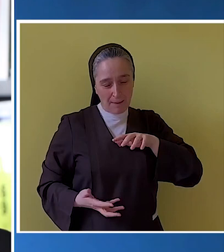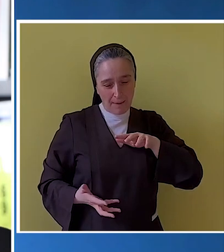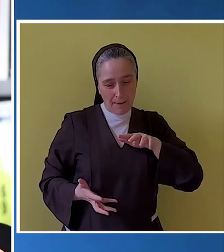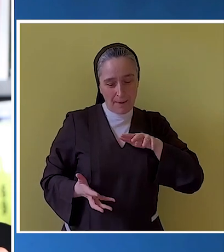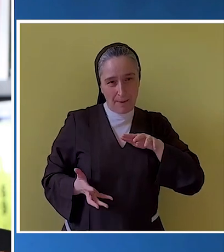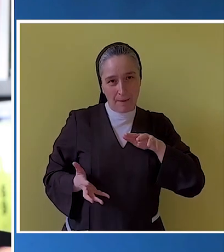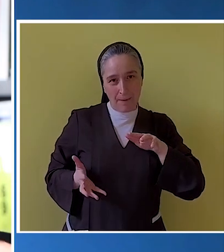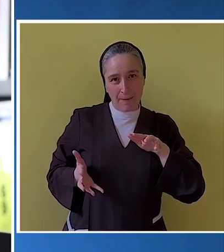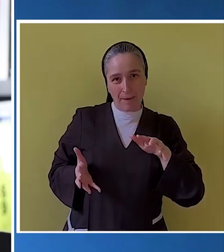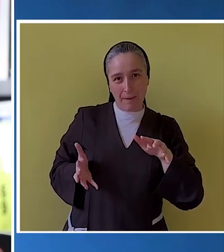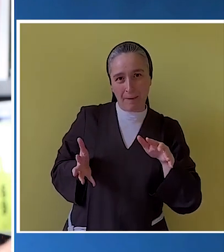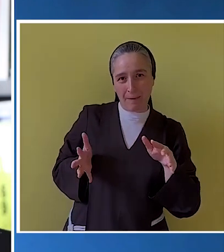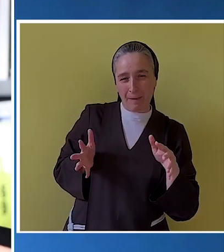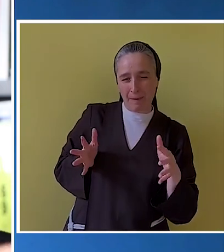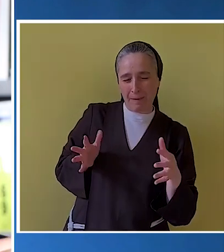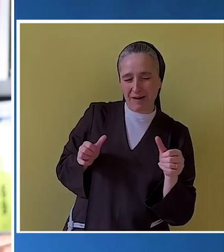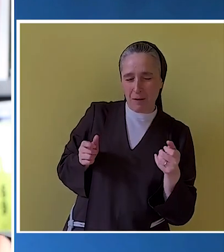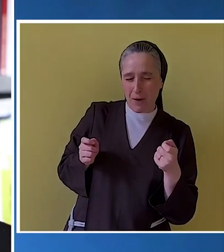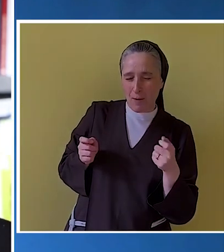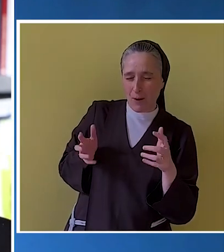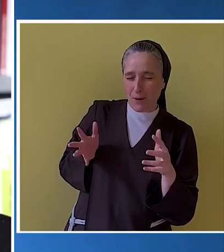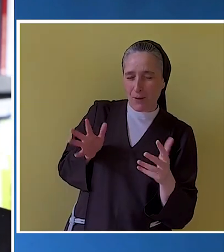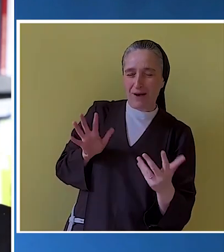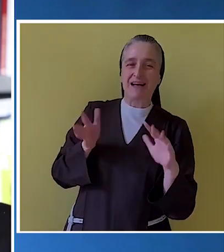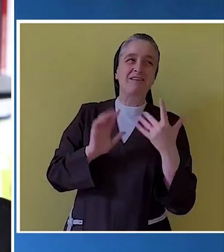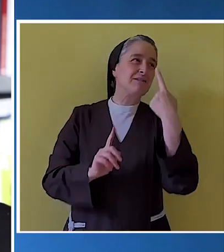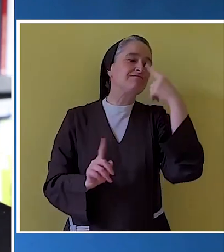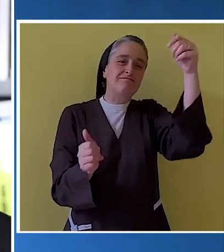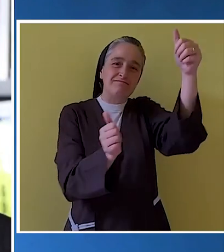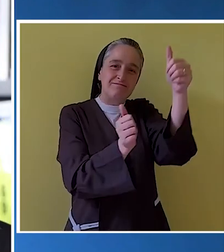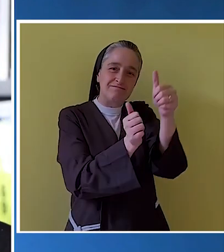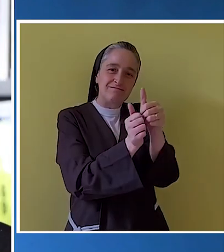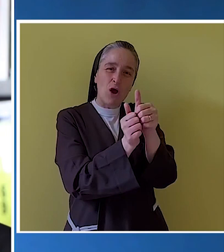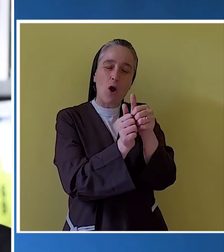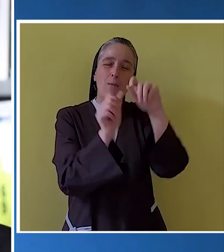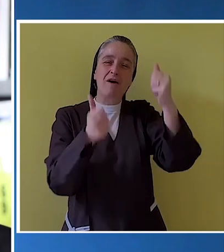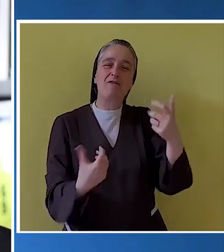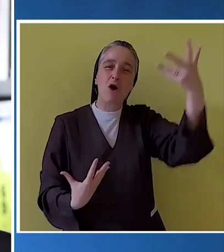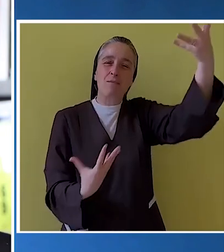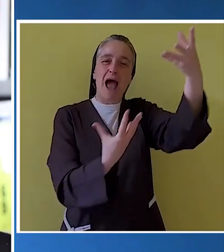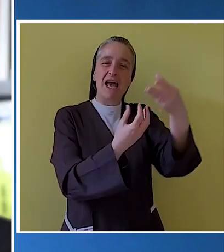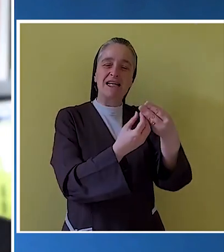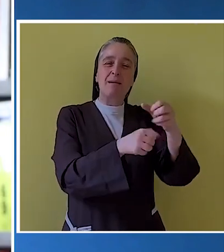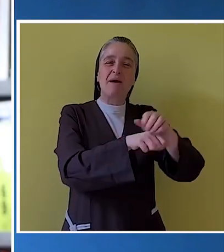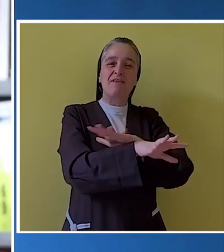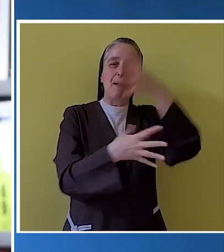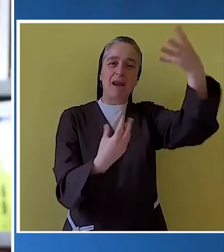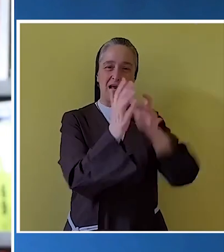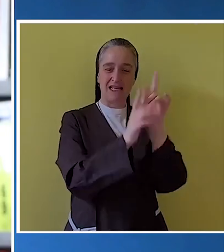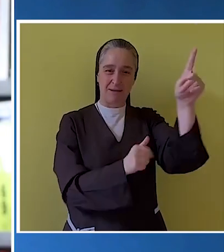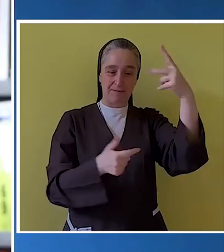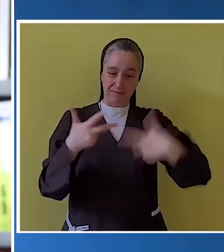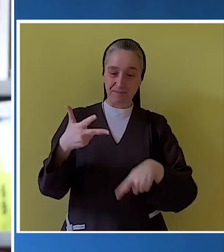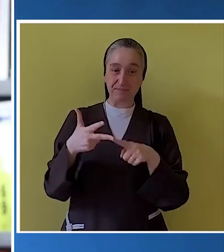modo giusto, sistemandole, tirandole un pochetto, iniziano a suonare da Dio, cioè a vibrare dello stesso amore di Gesù. 3. Lo